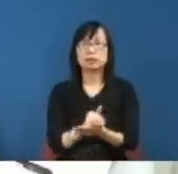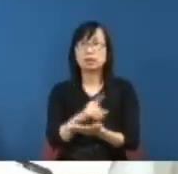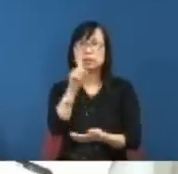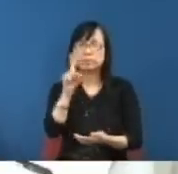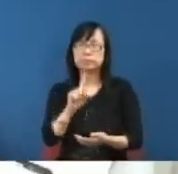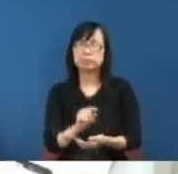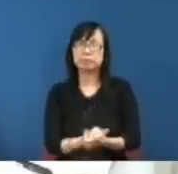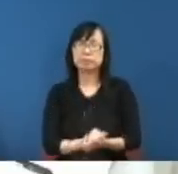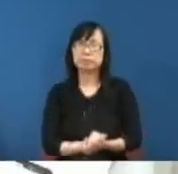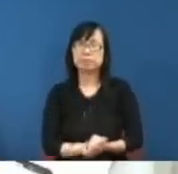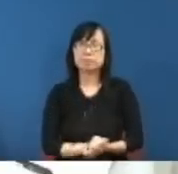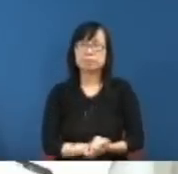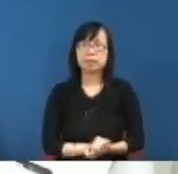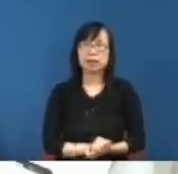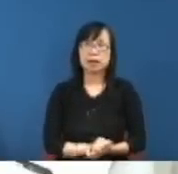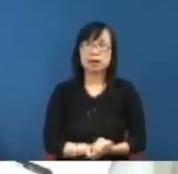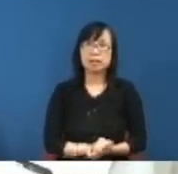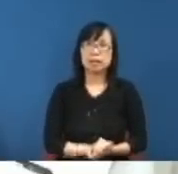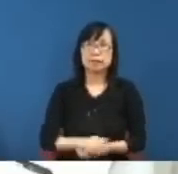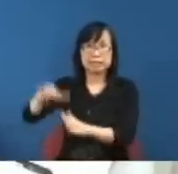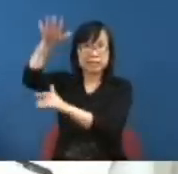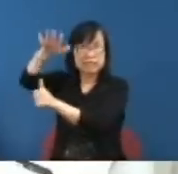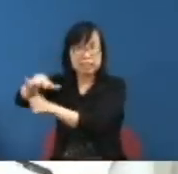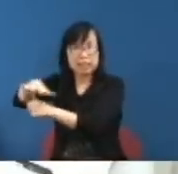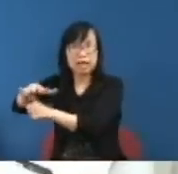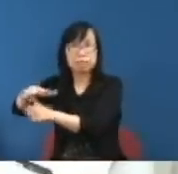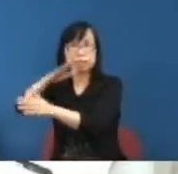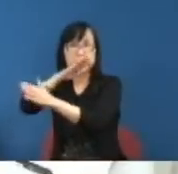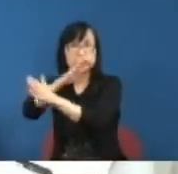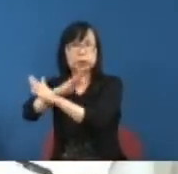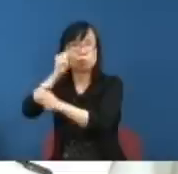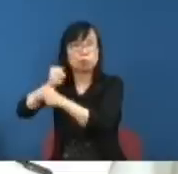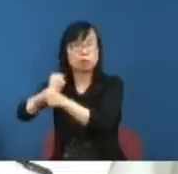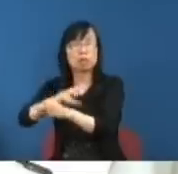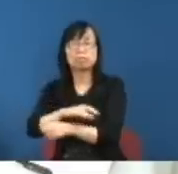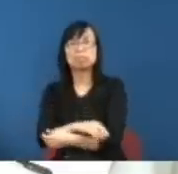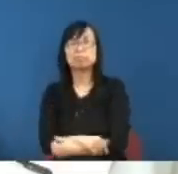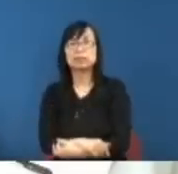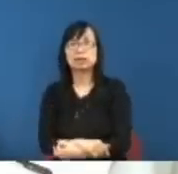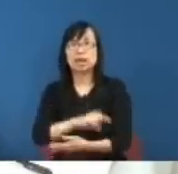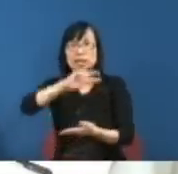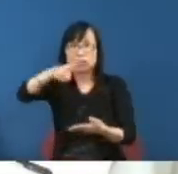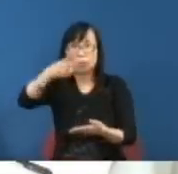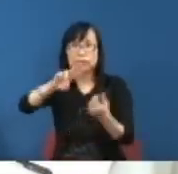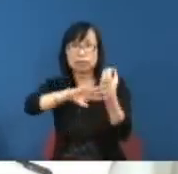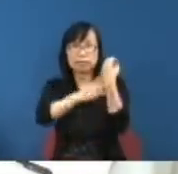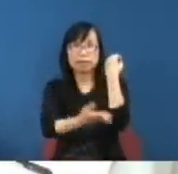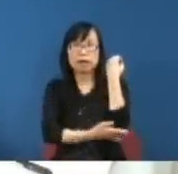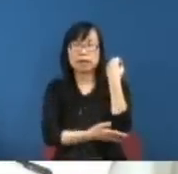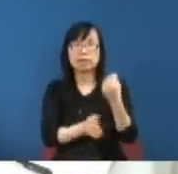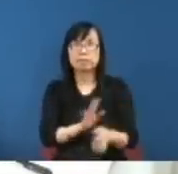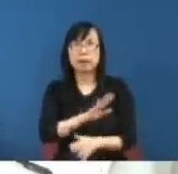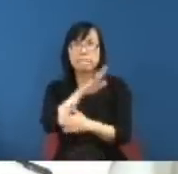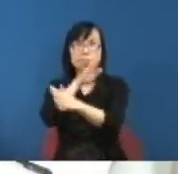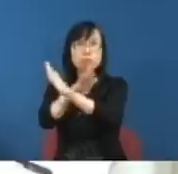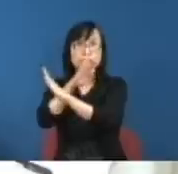點樣呢？就係鎮壓罷工，修改呢、這、一個法例，唔准人哋咧